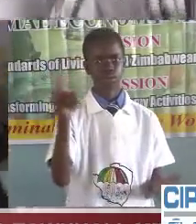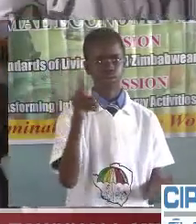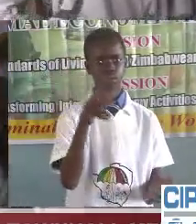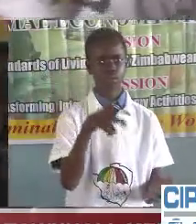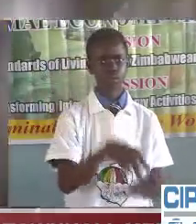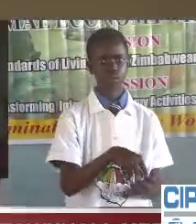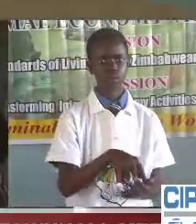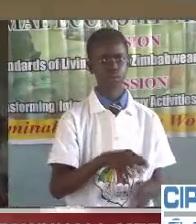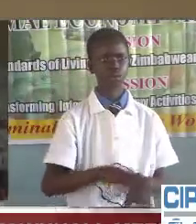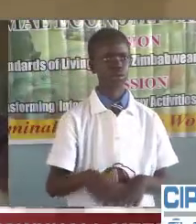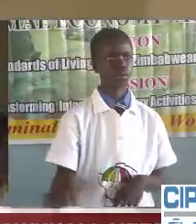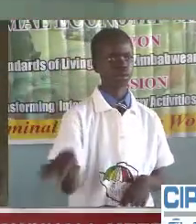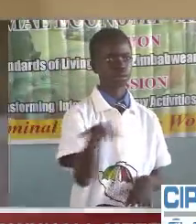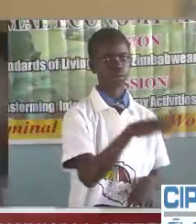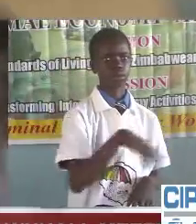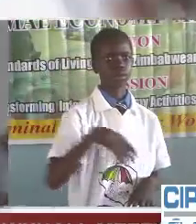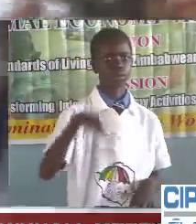kamba